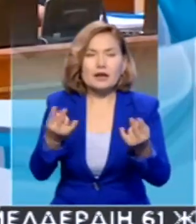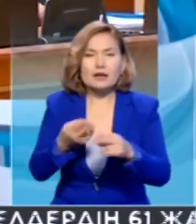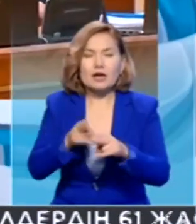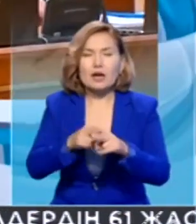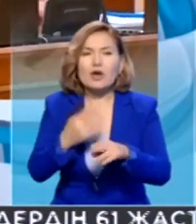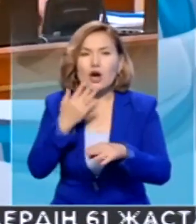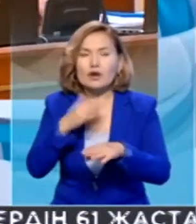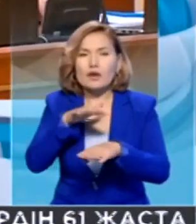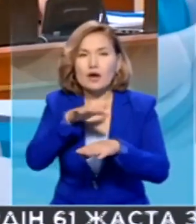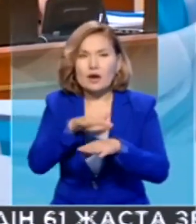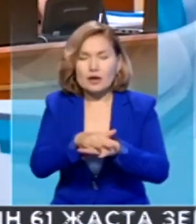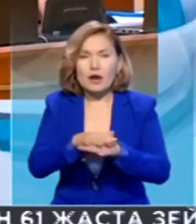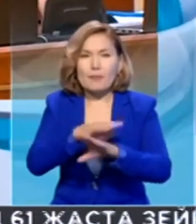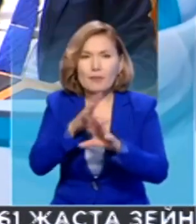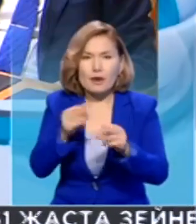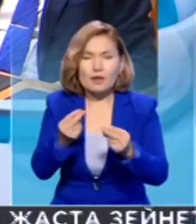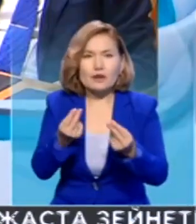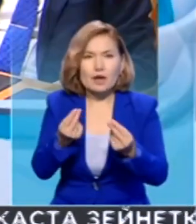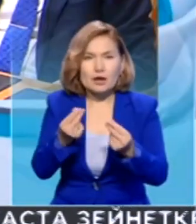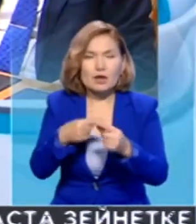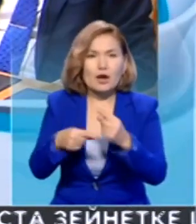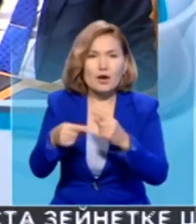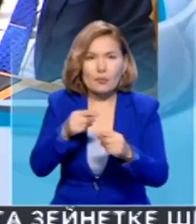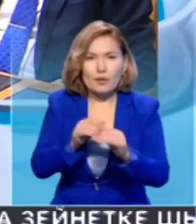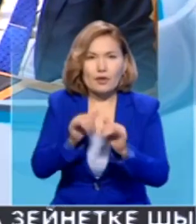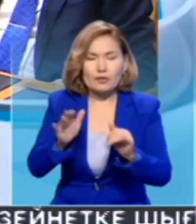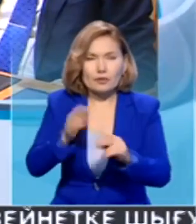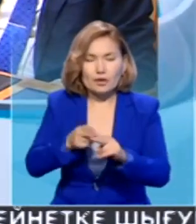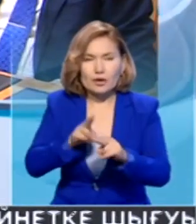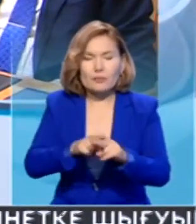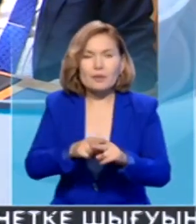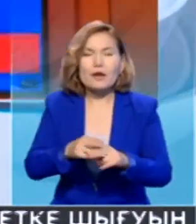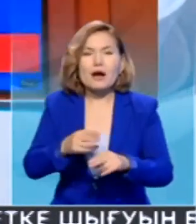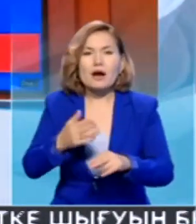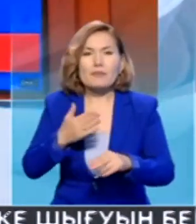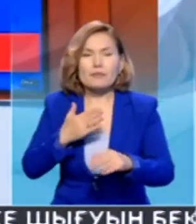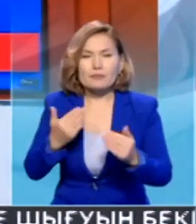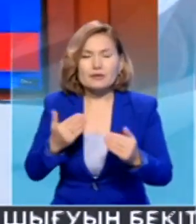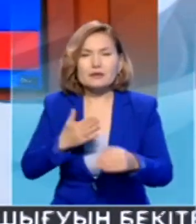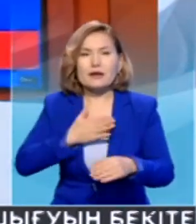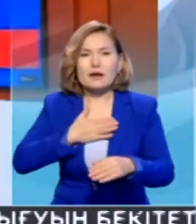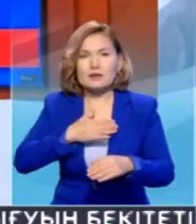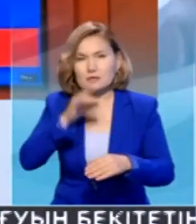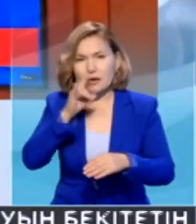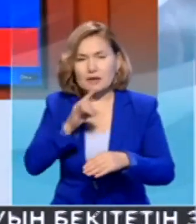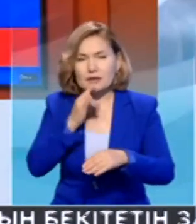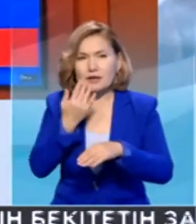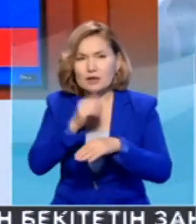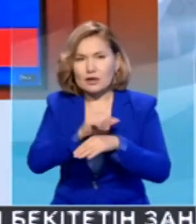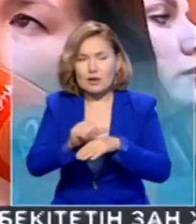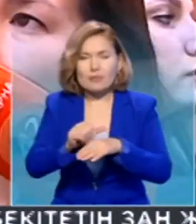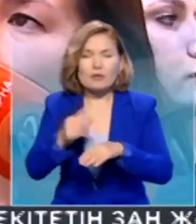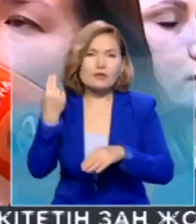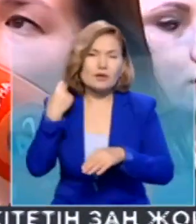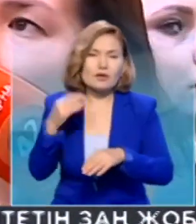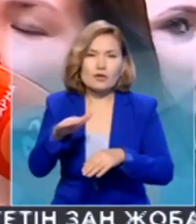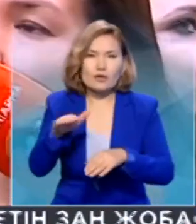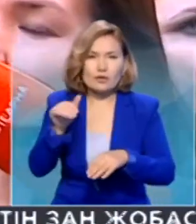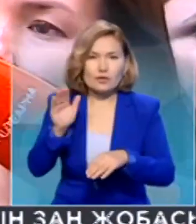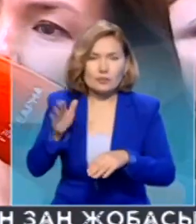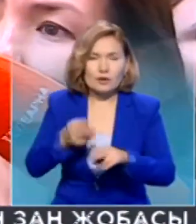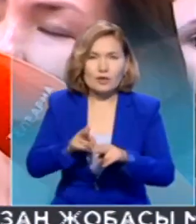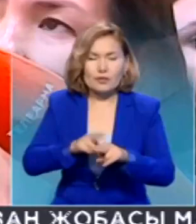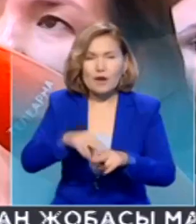қордан толығымен жабу қажет. Алайда бұл заң бізге ұлттық қорға түсетін қаражатты барынша сақтауға мүмкіндік береді. Біздің